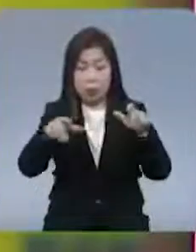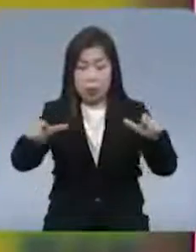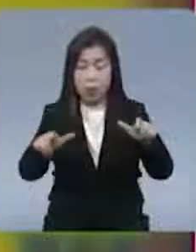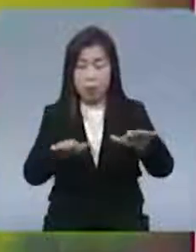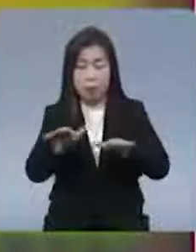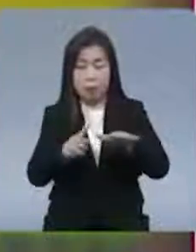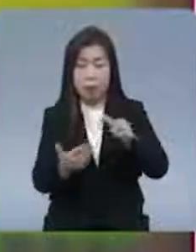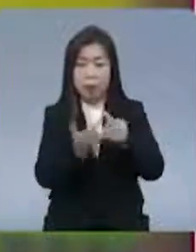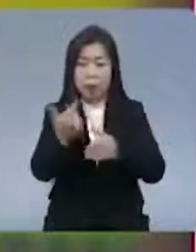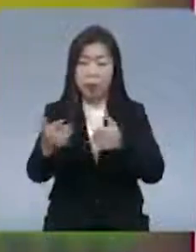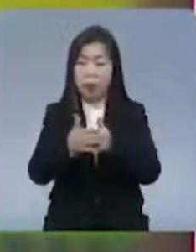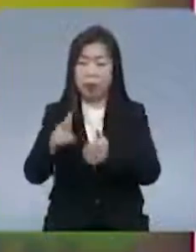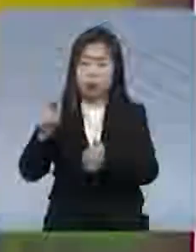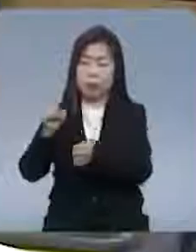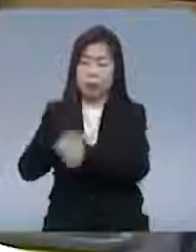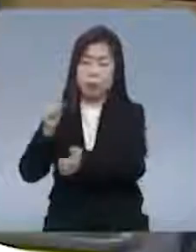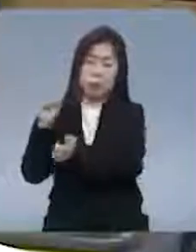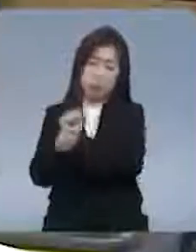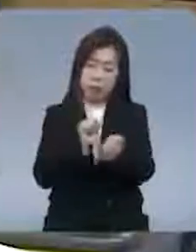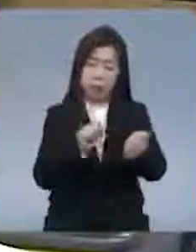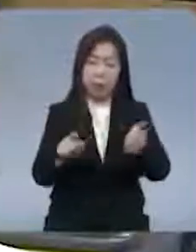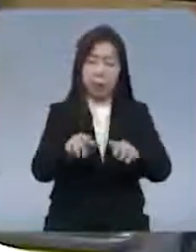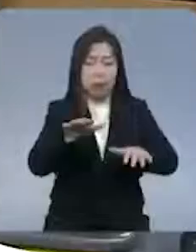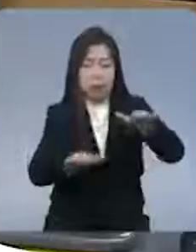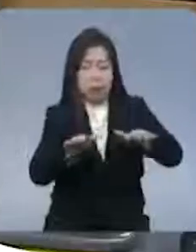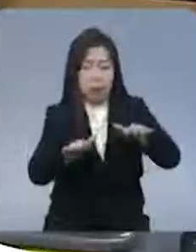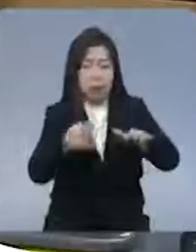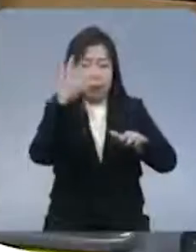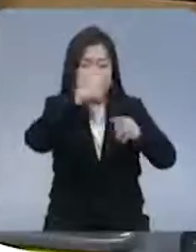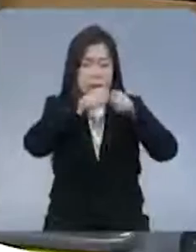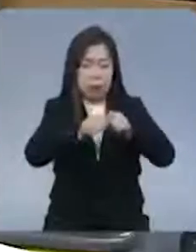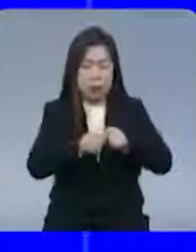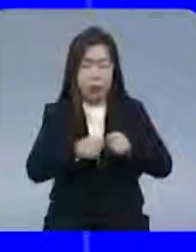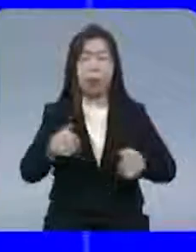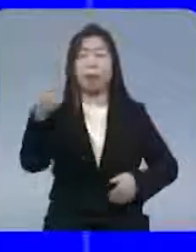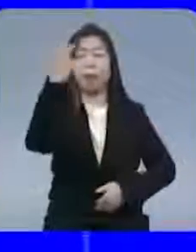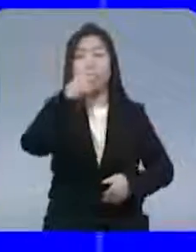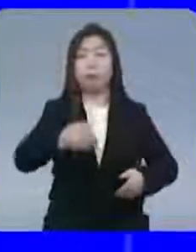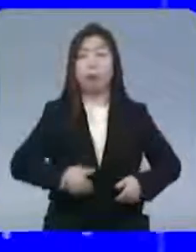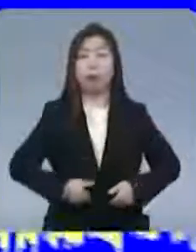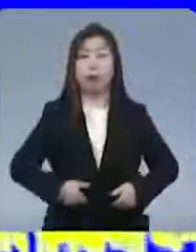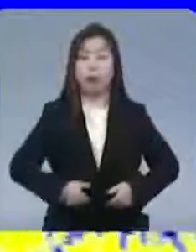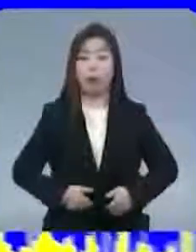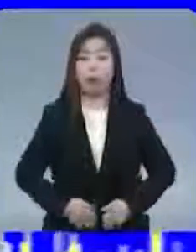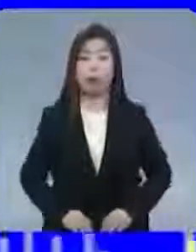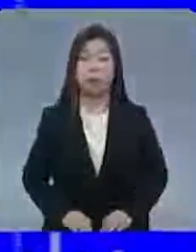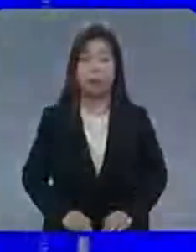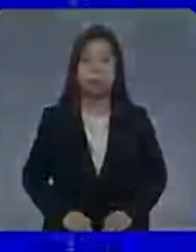yang kuat dapat mengaktivasi sesar-sesar di perairan lepas pantai pulau Jeju Do Au